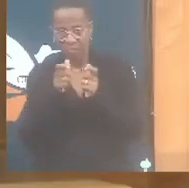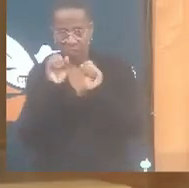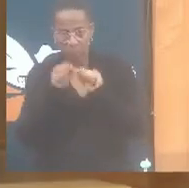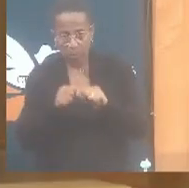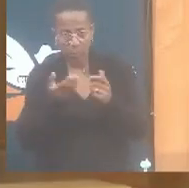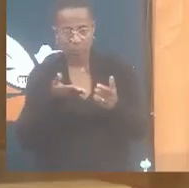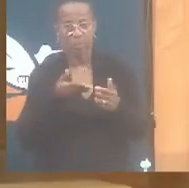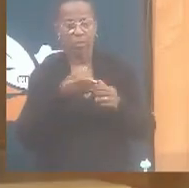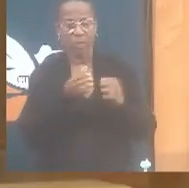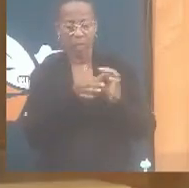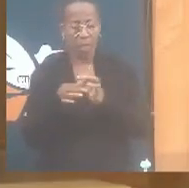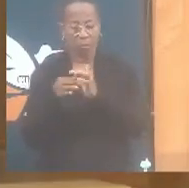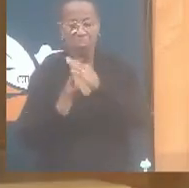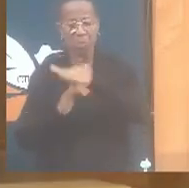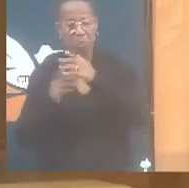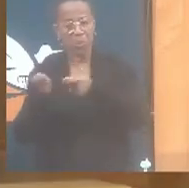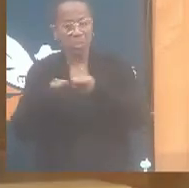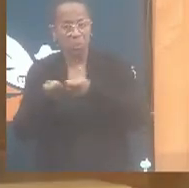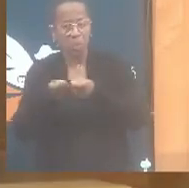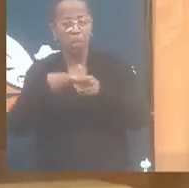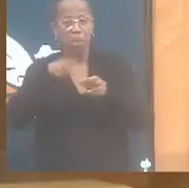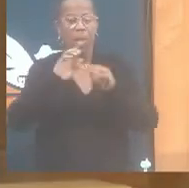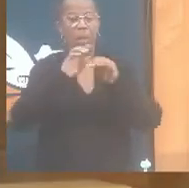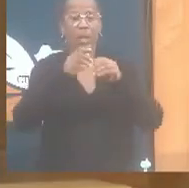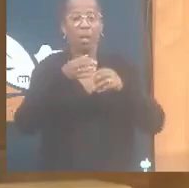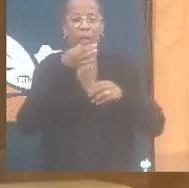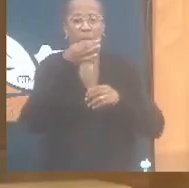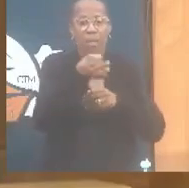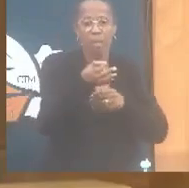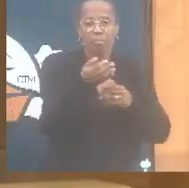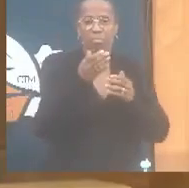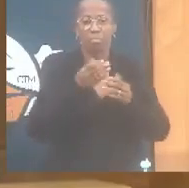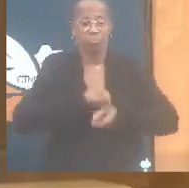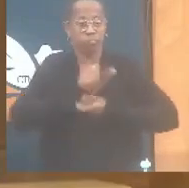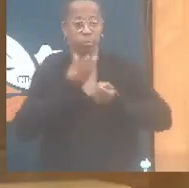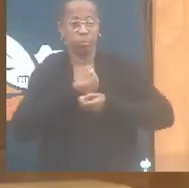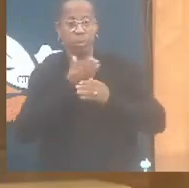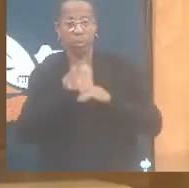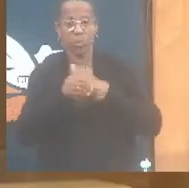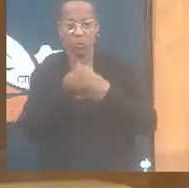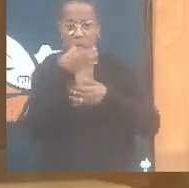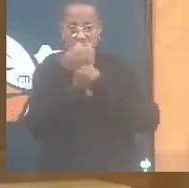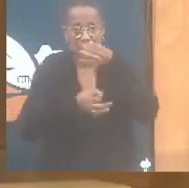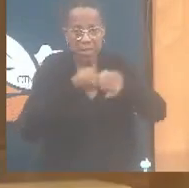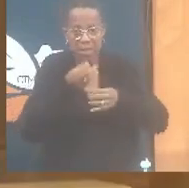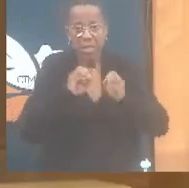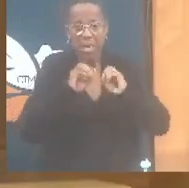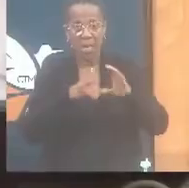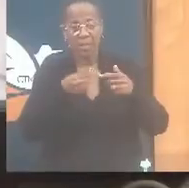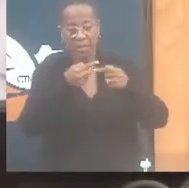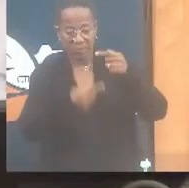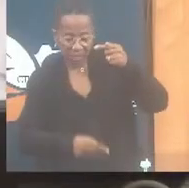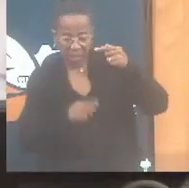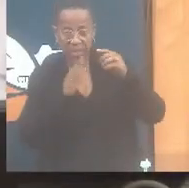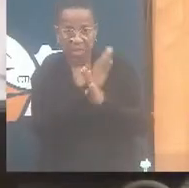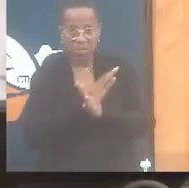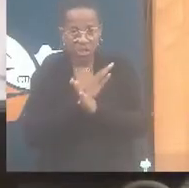de gestion, mais vous continuez à dire verbalement qu'on vous a laissé un déficit que vous cachez.